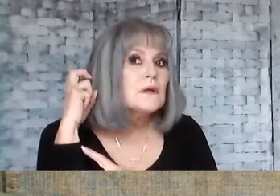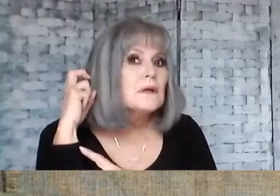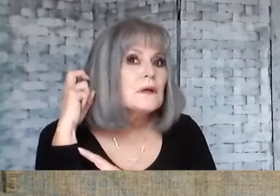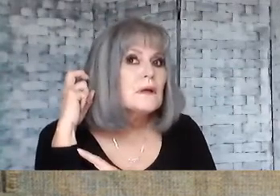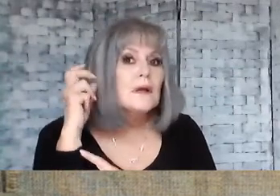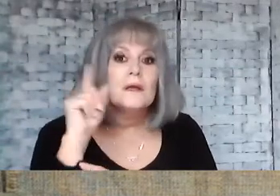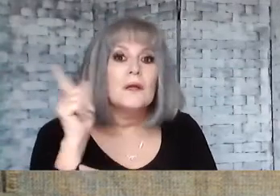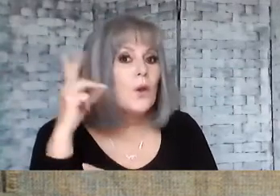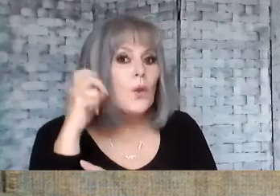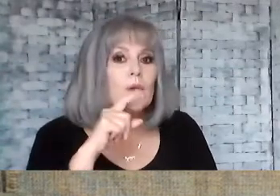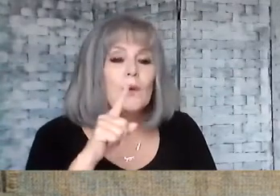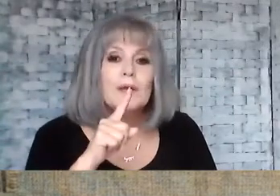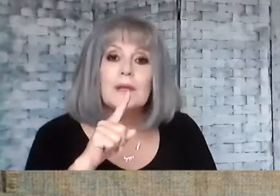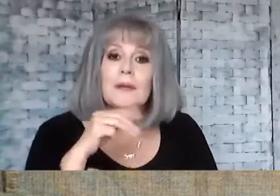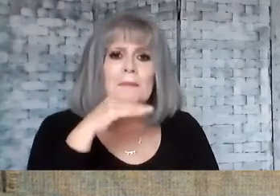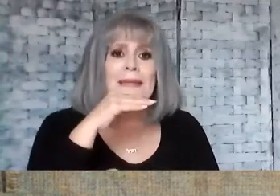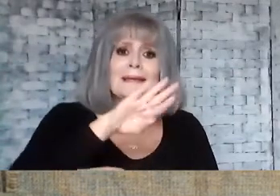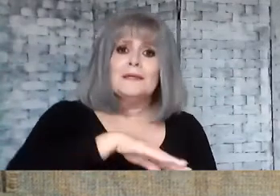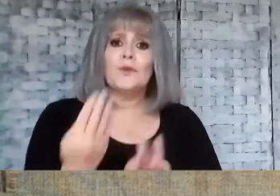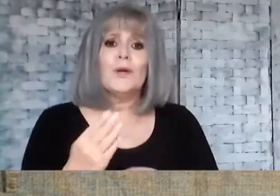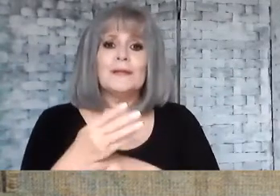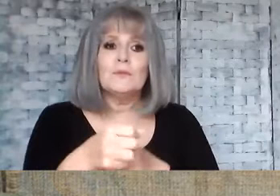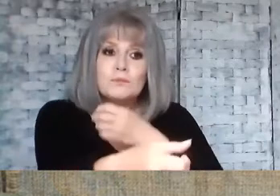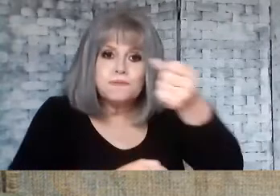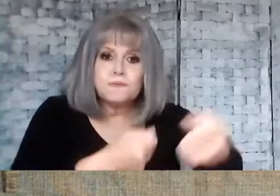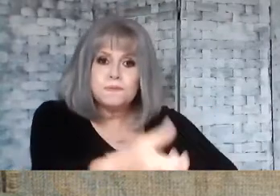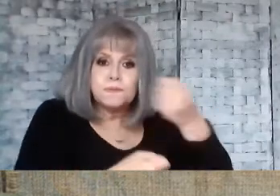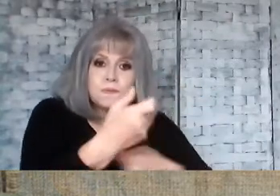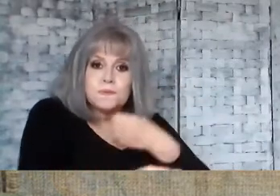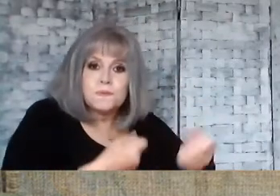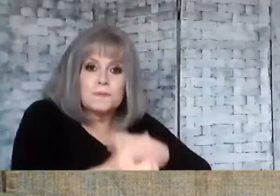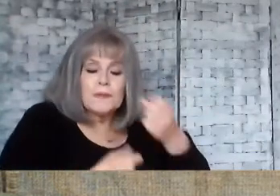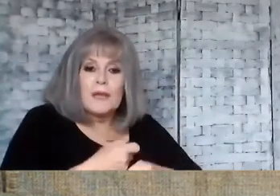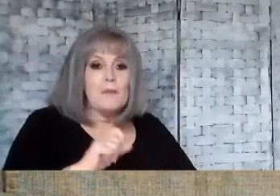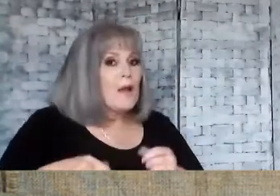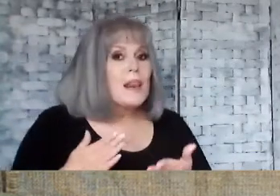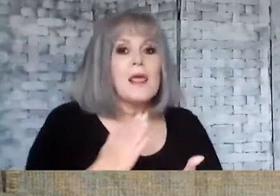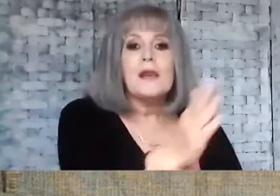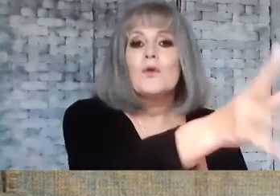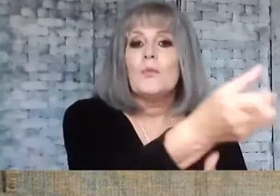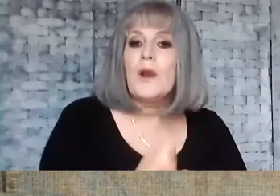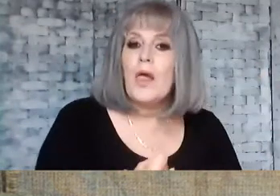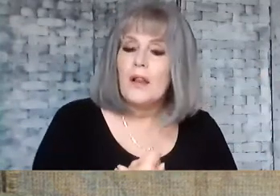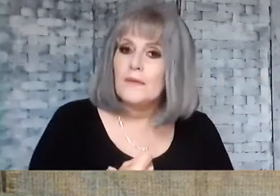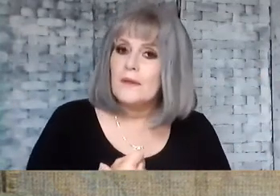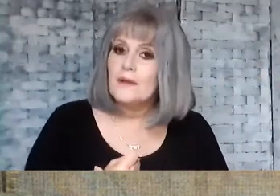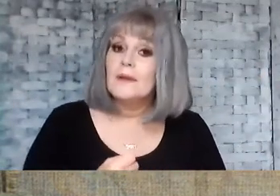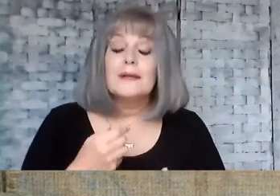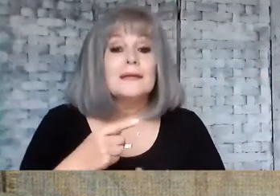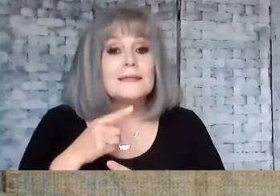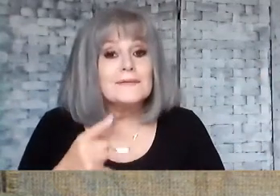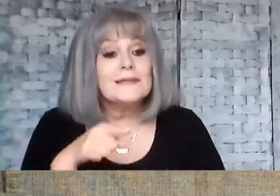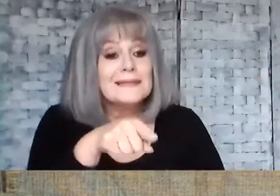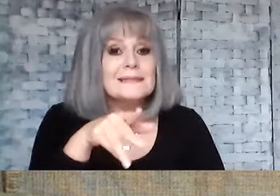kan uittrek. 'N geweldige plek van heiligheid, want dit is waar God